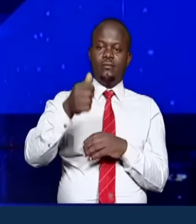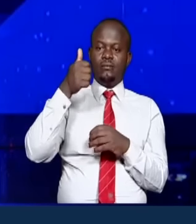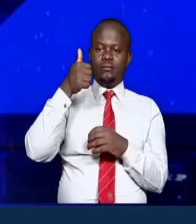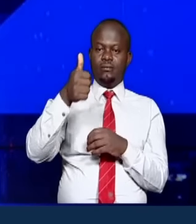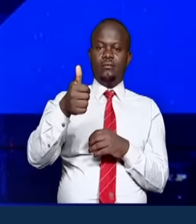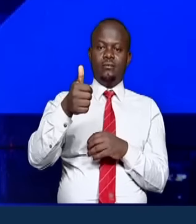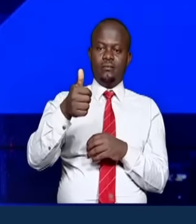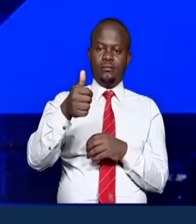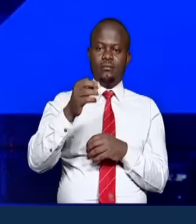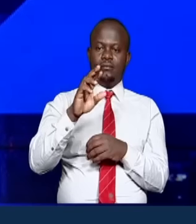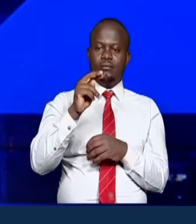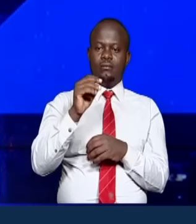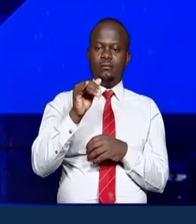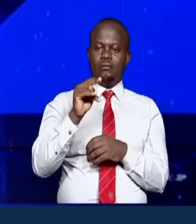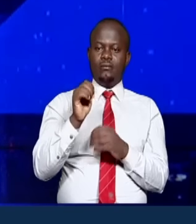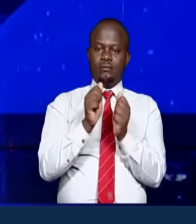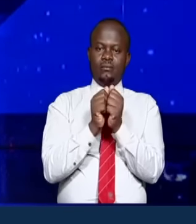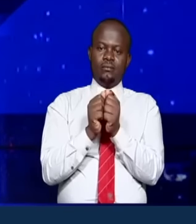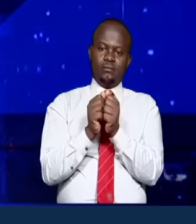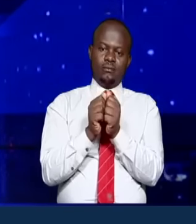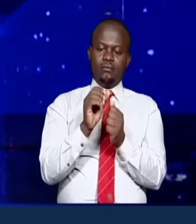Mugenzi wacu Francine Mutesa ari kumwe na